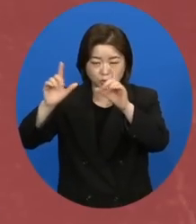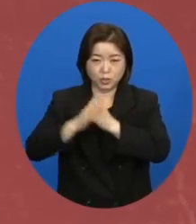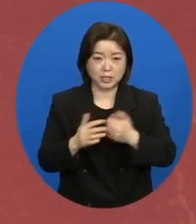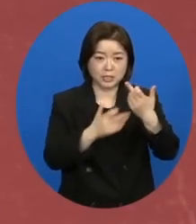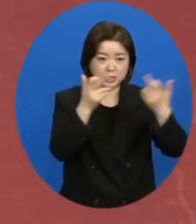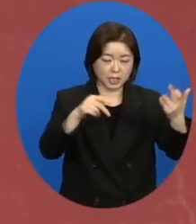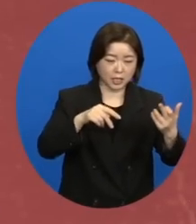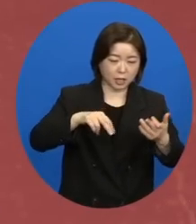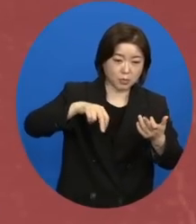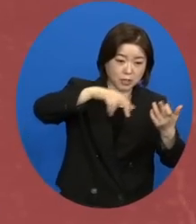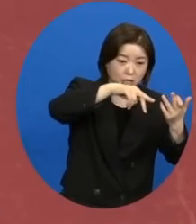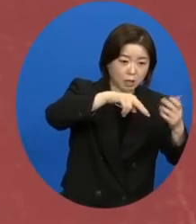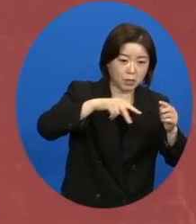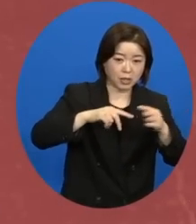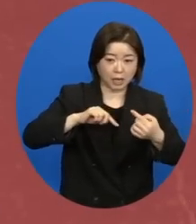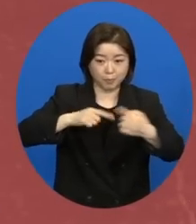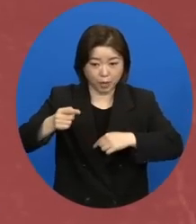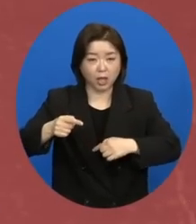부러진대.